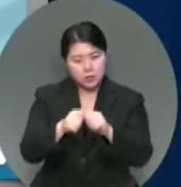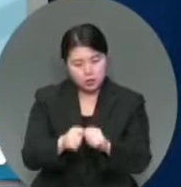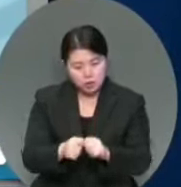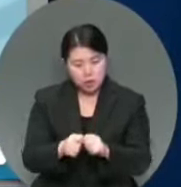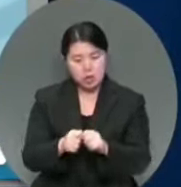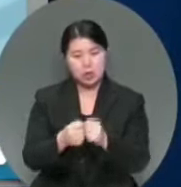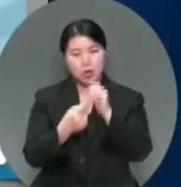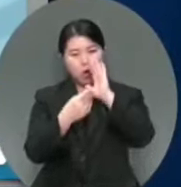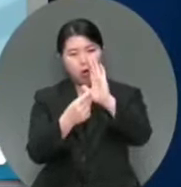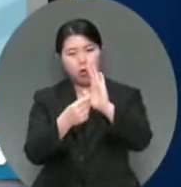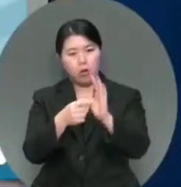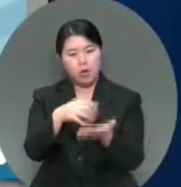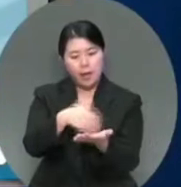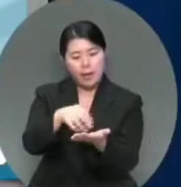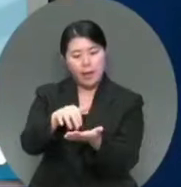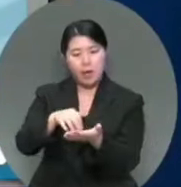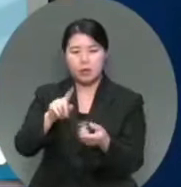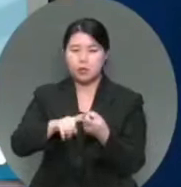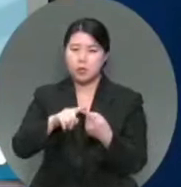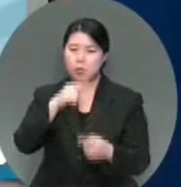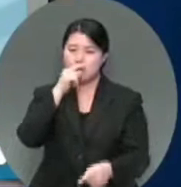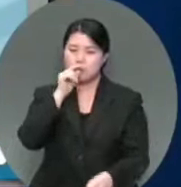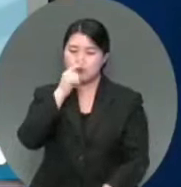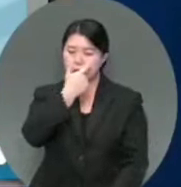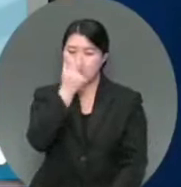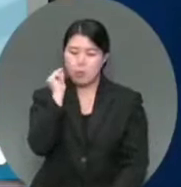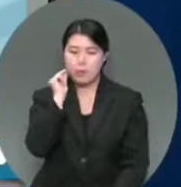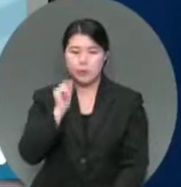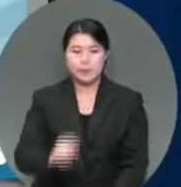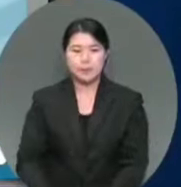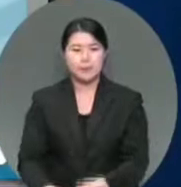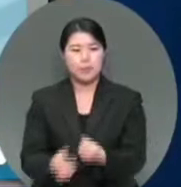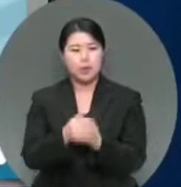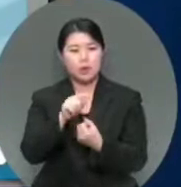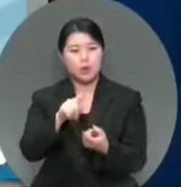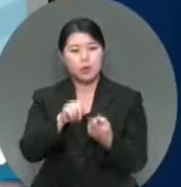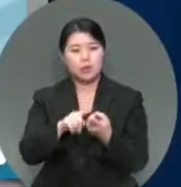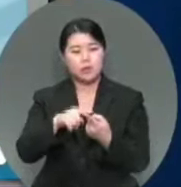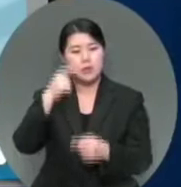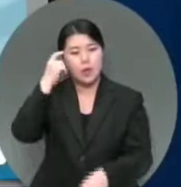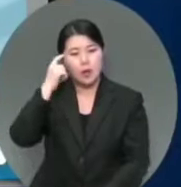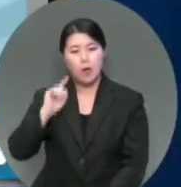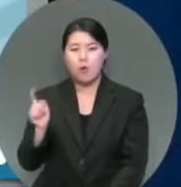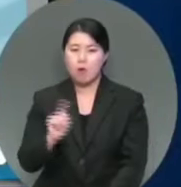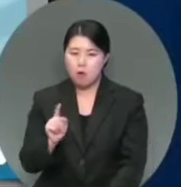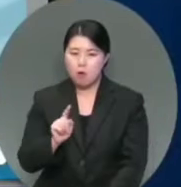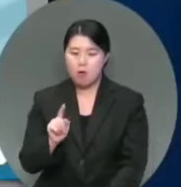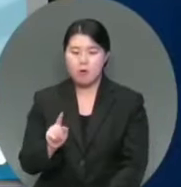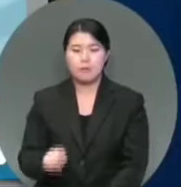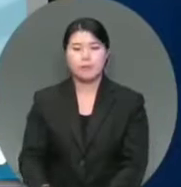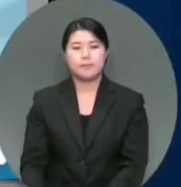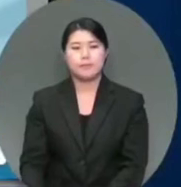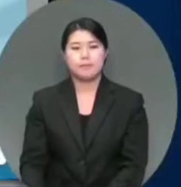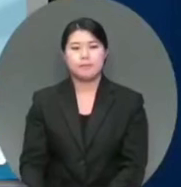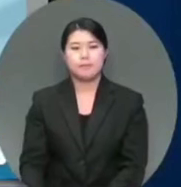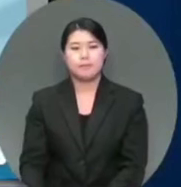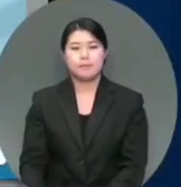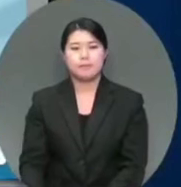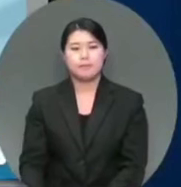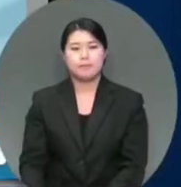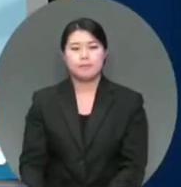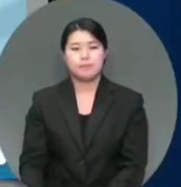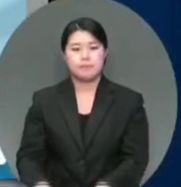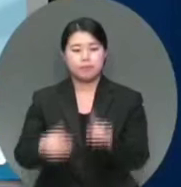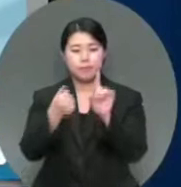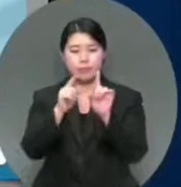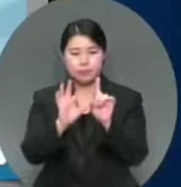대한 제시는 미흡하다는 의견이 있다. 이에 대해서 어떻게 생각하느냐. 1항과 1항